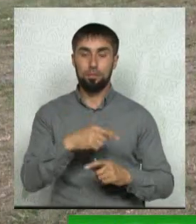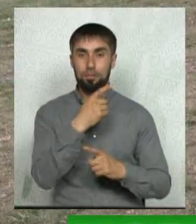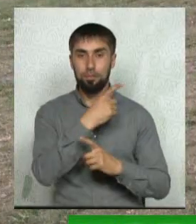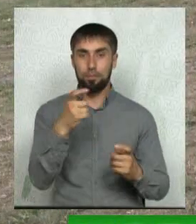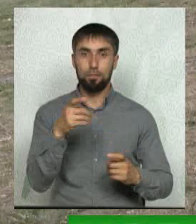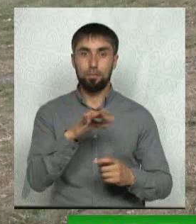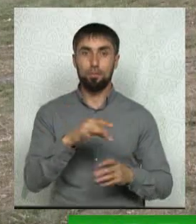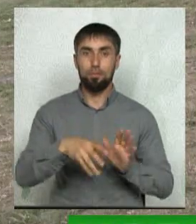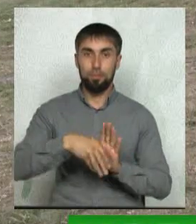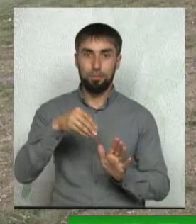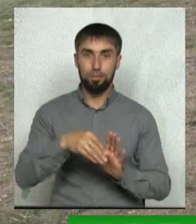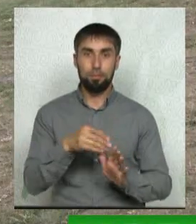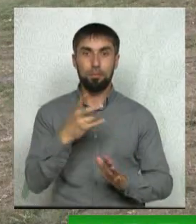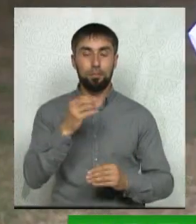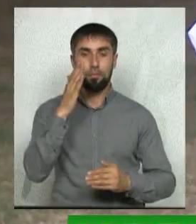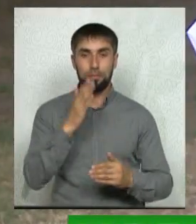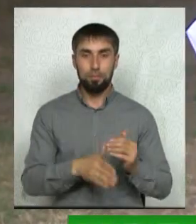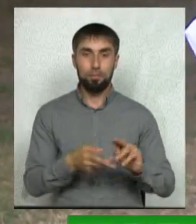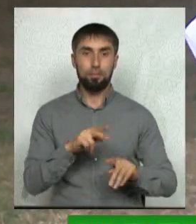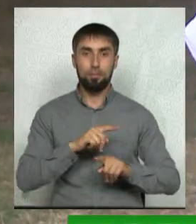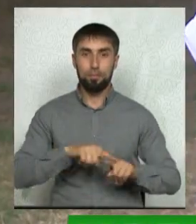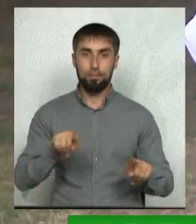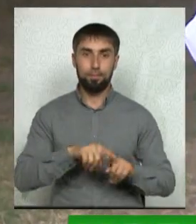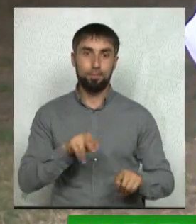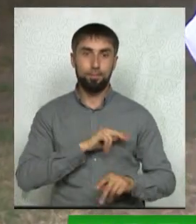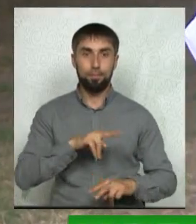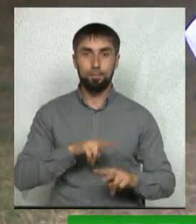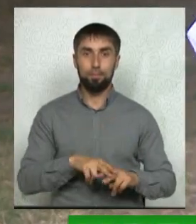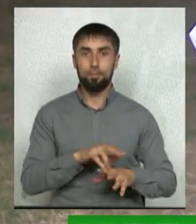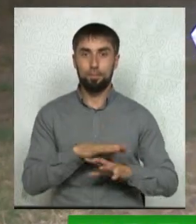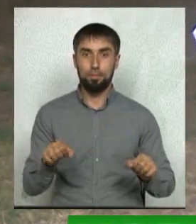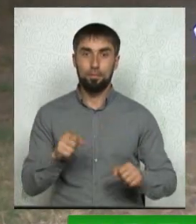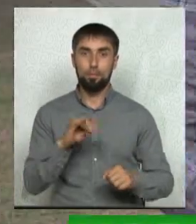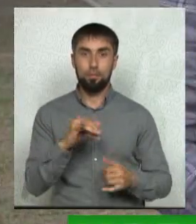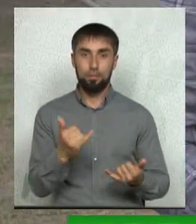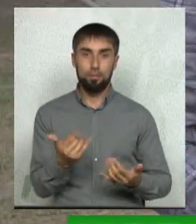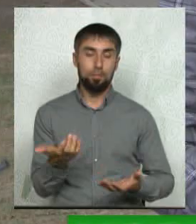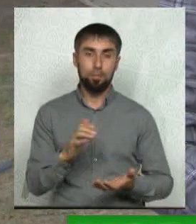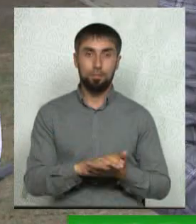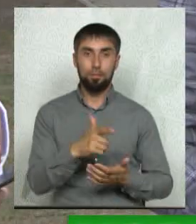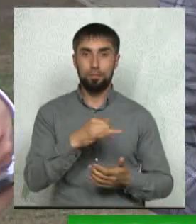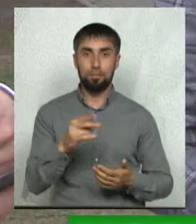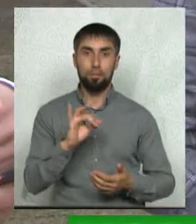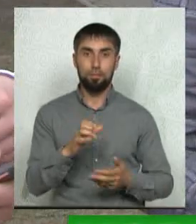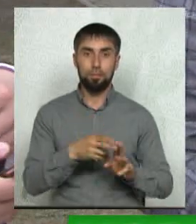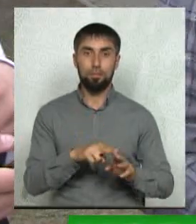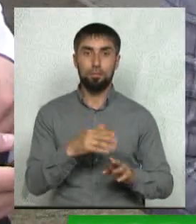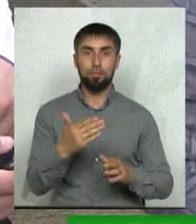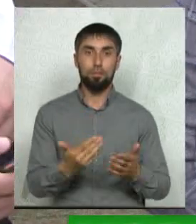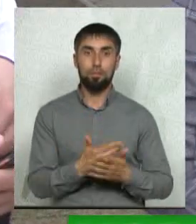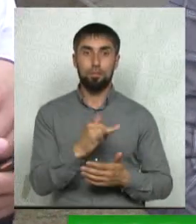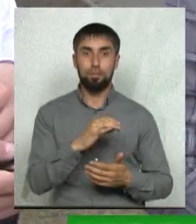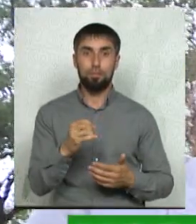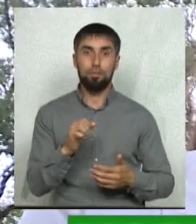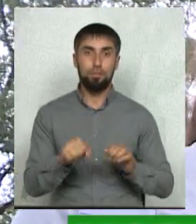о рейтинговом голосовании не прекращают агитационную работу местные власти. Они сейчас знакомят горожан с преимуществами новых условий,